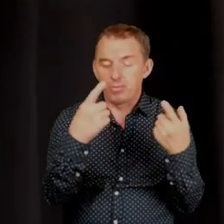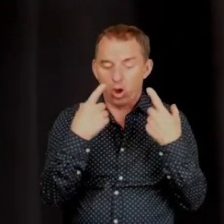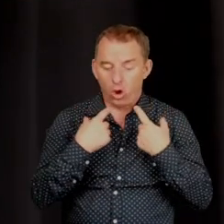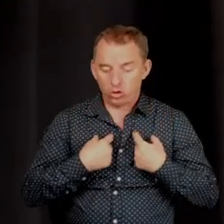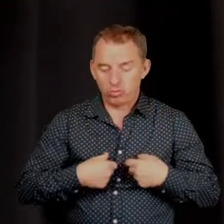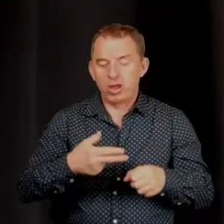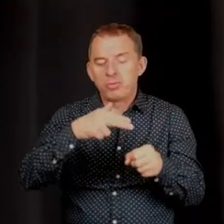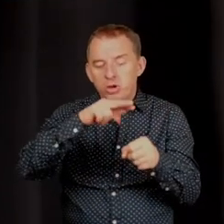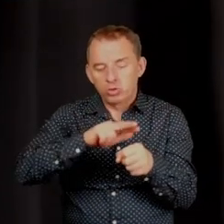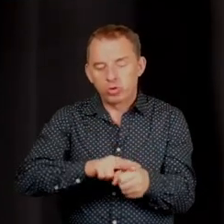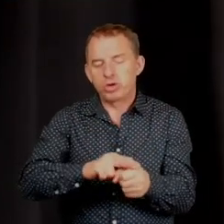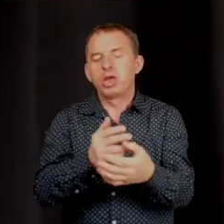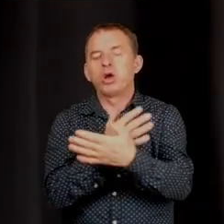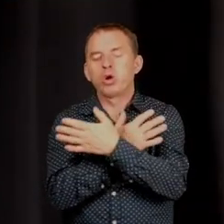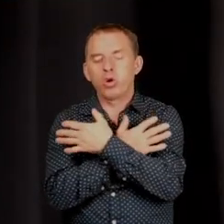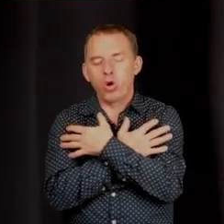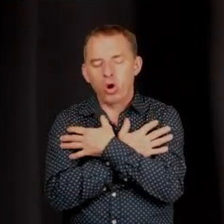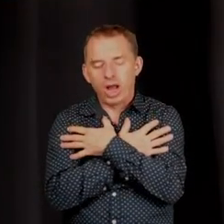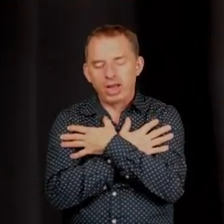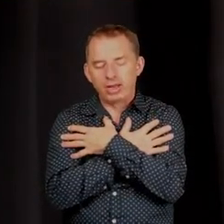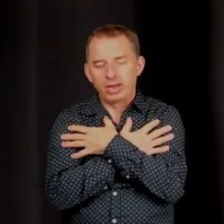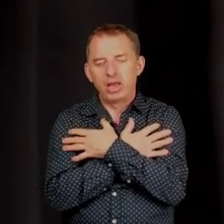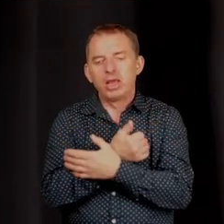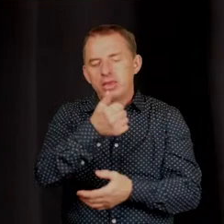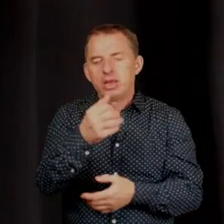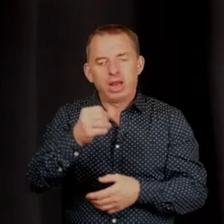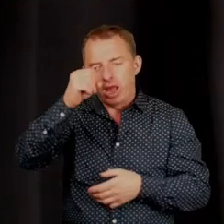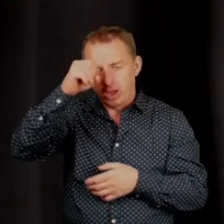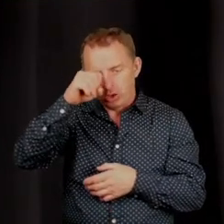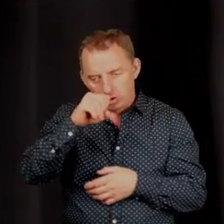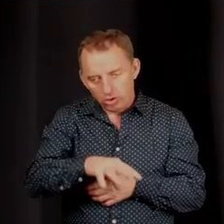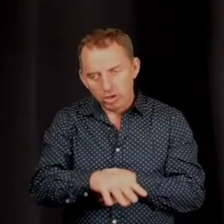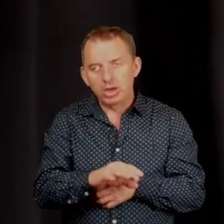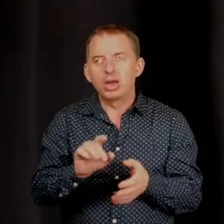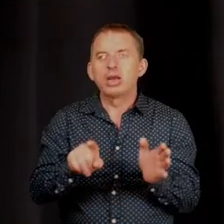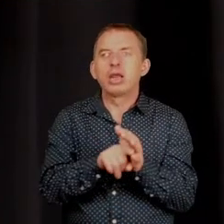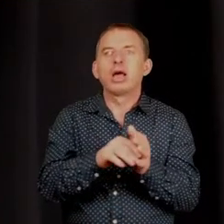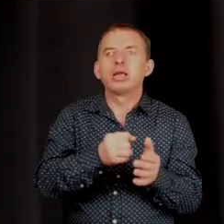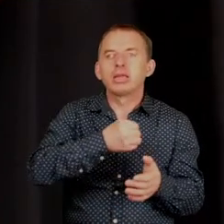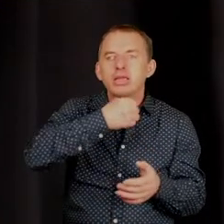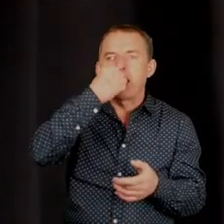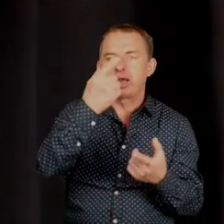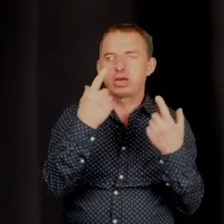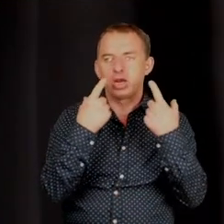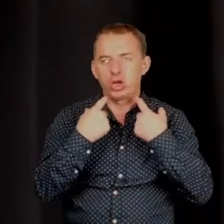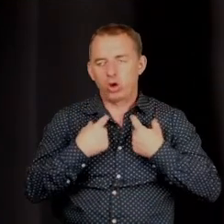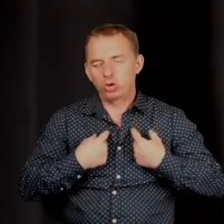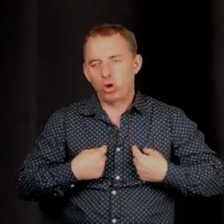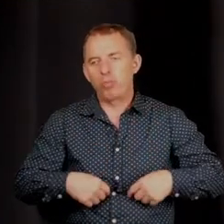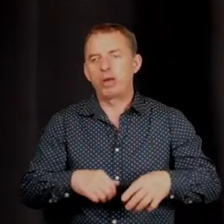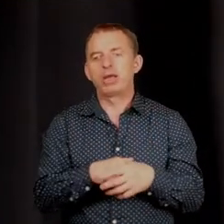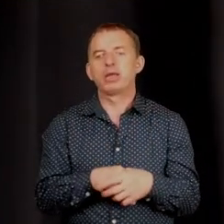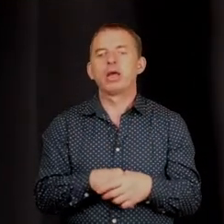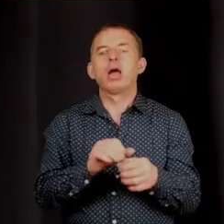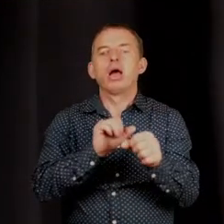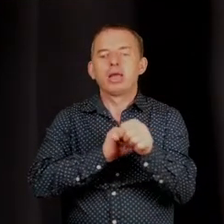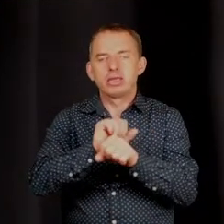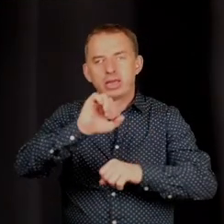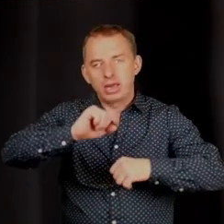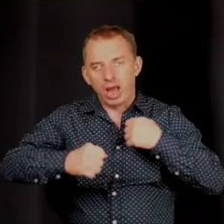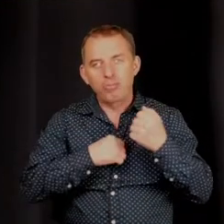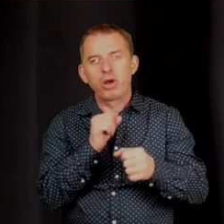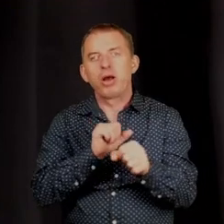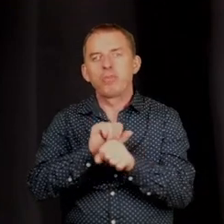worst things for an elderly person. Jedną z najgorszych rzeczy dla starszej osoby is to be separated from those they love. Jest, aby